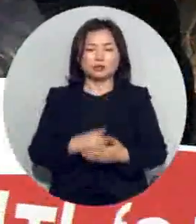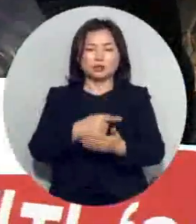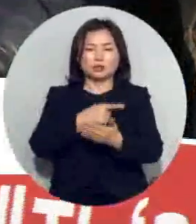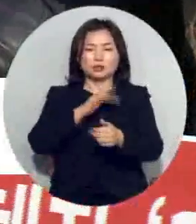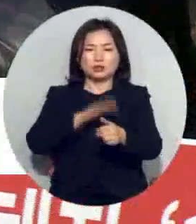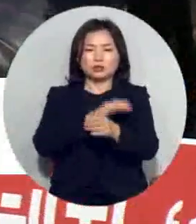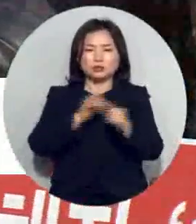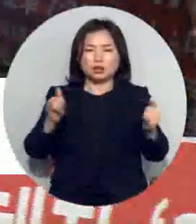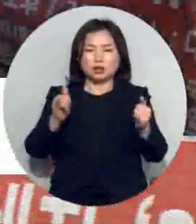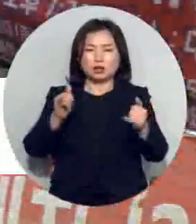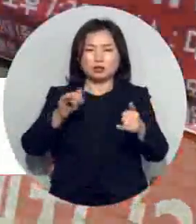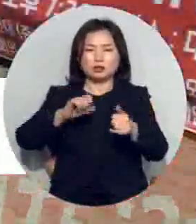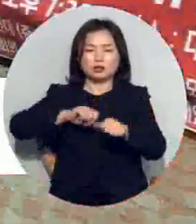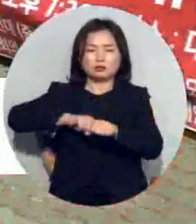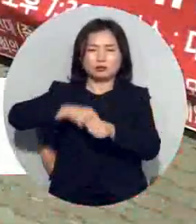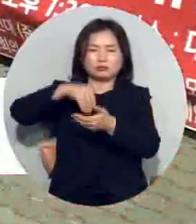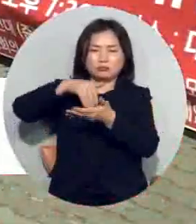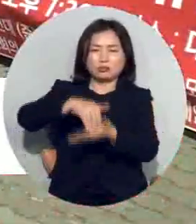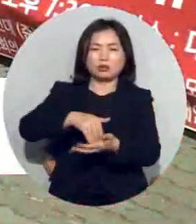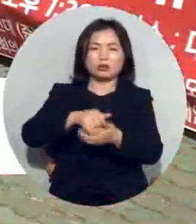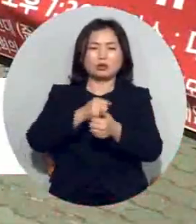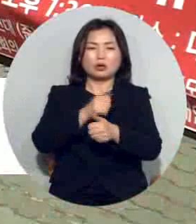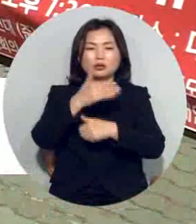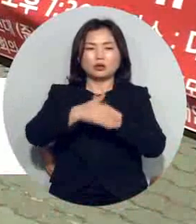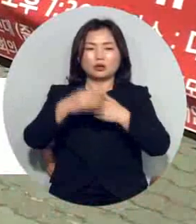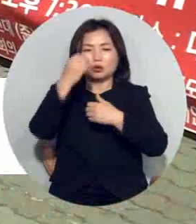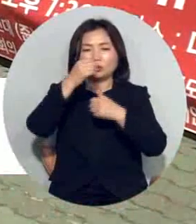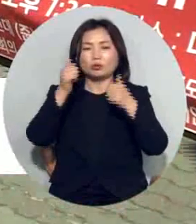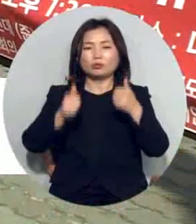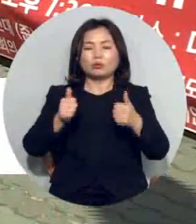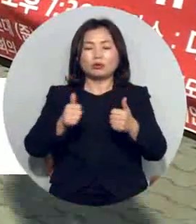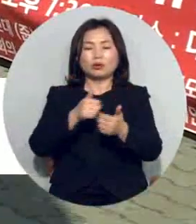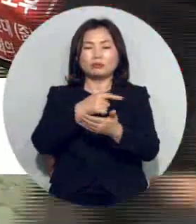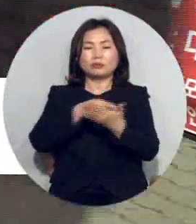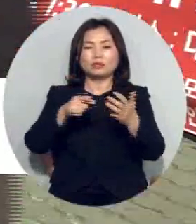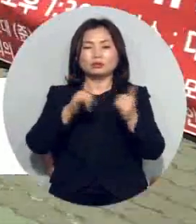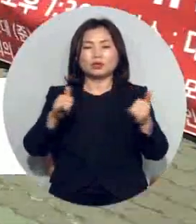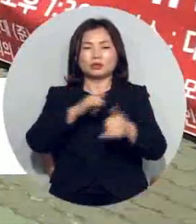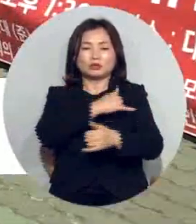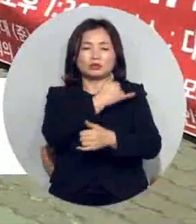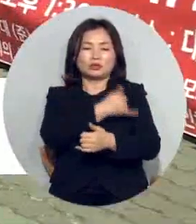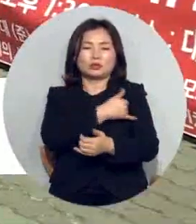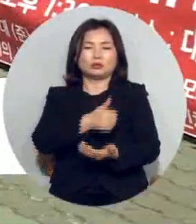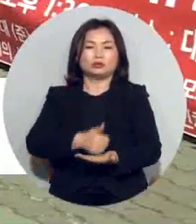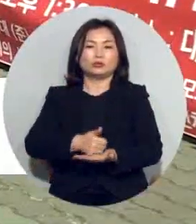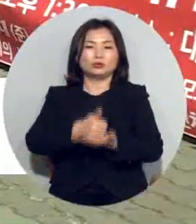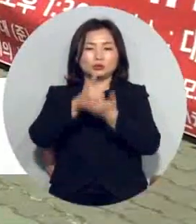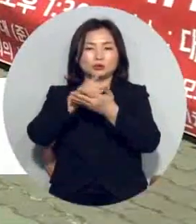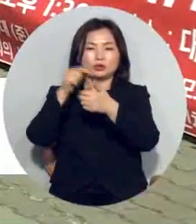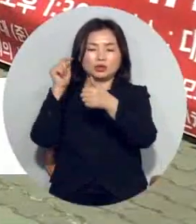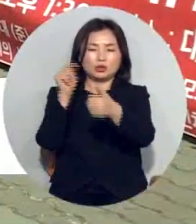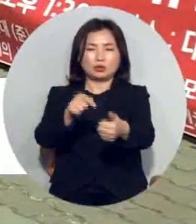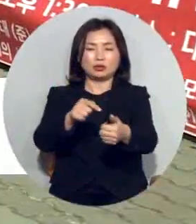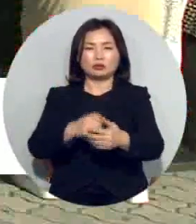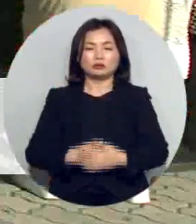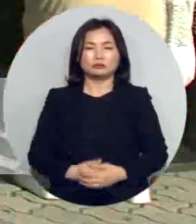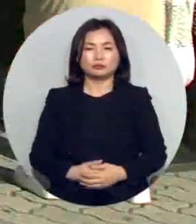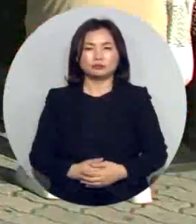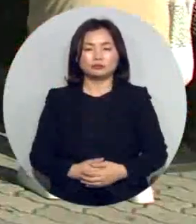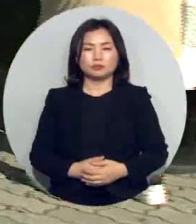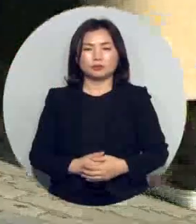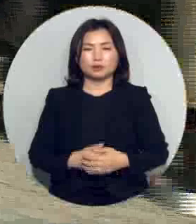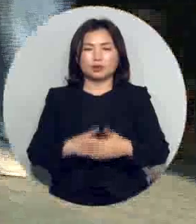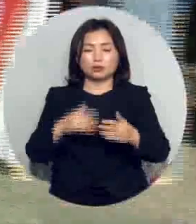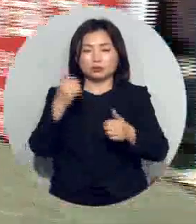아 이거 봤냐 코드 뽀록 으 2 누구 마르